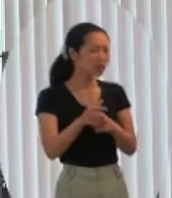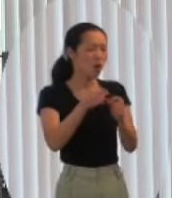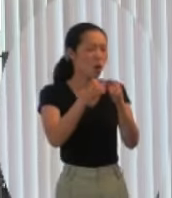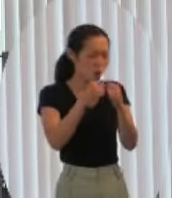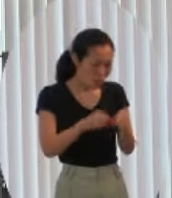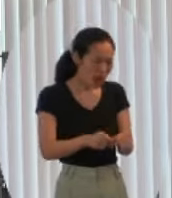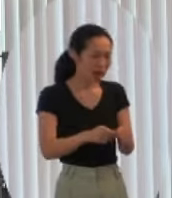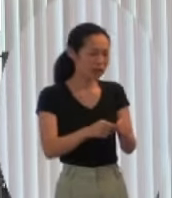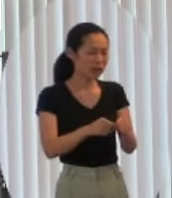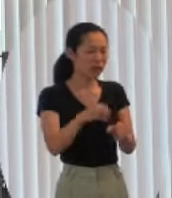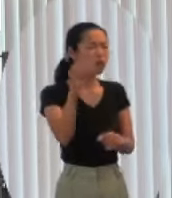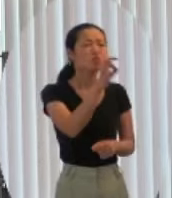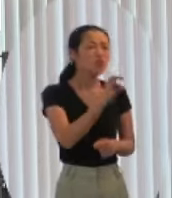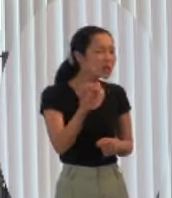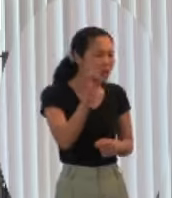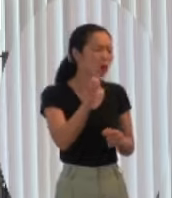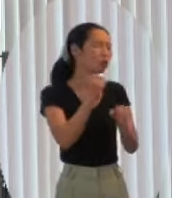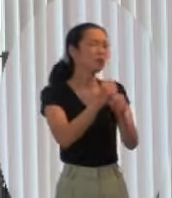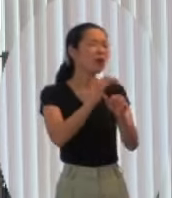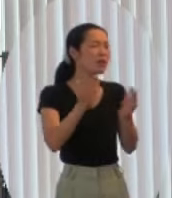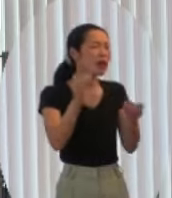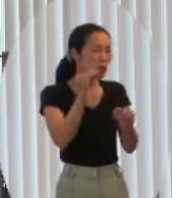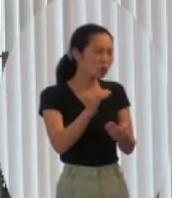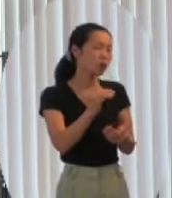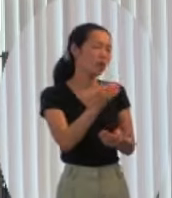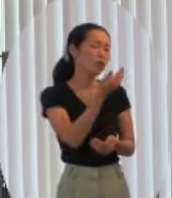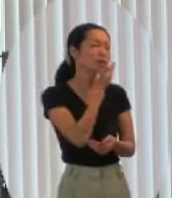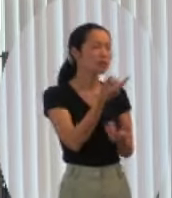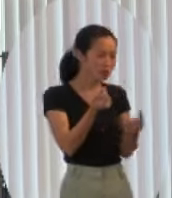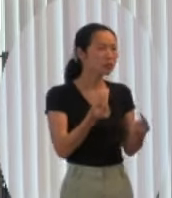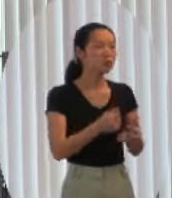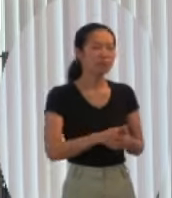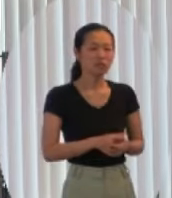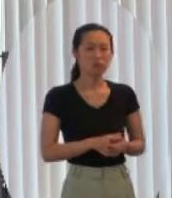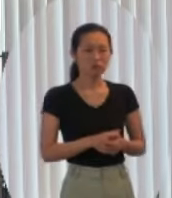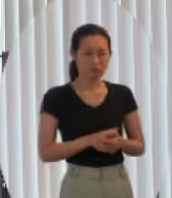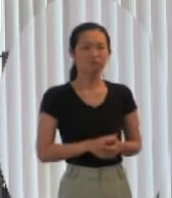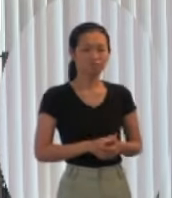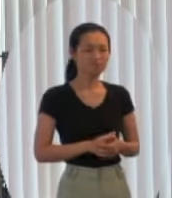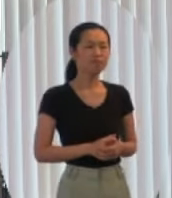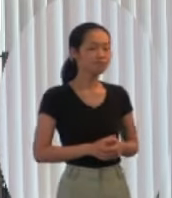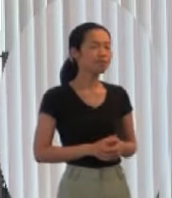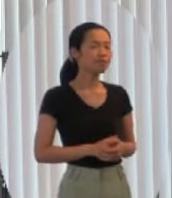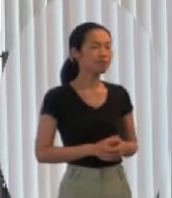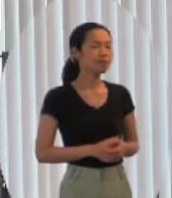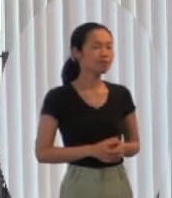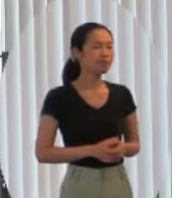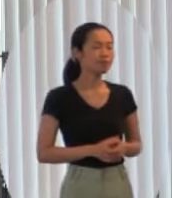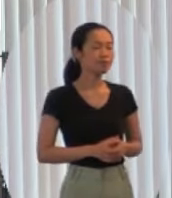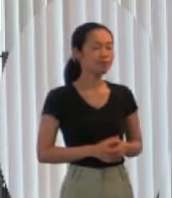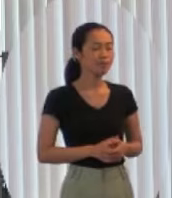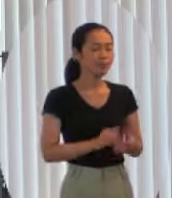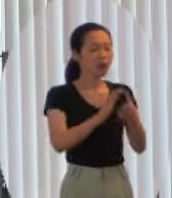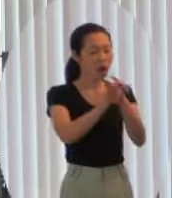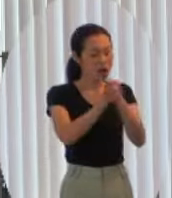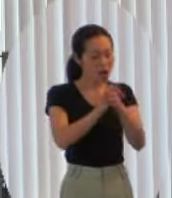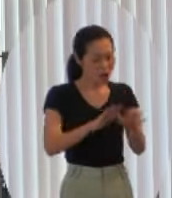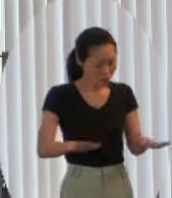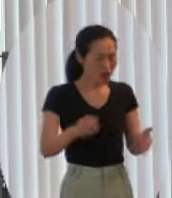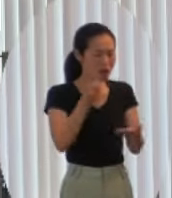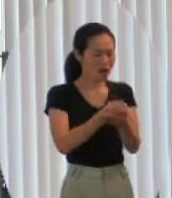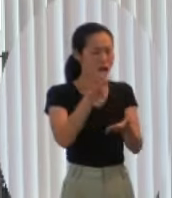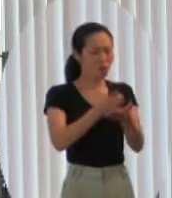武器輸出の禁止ということを日本はずっとしてきたんです。一応その平和の憲法のもとにね、それを今緩め